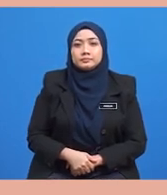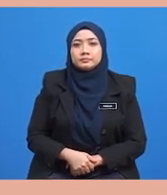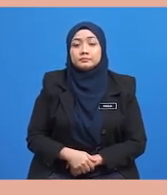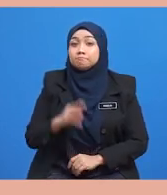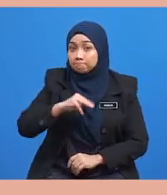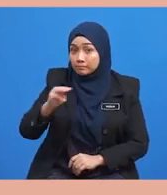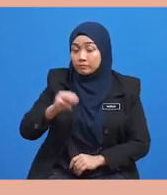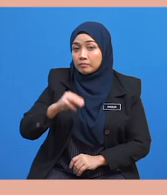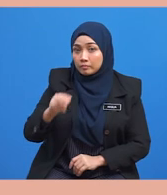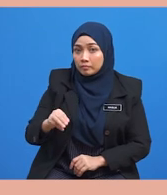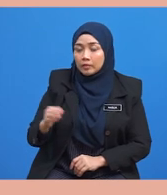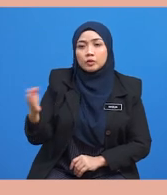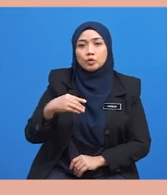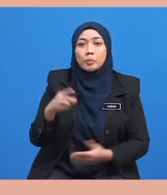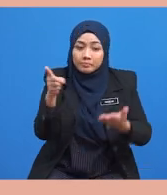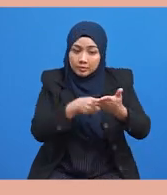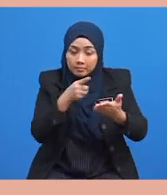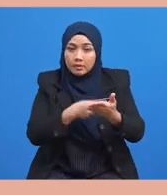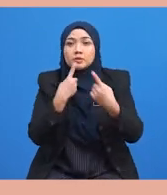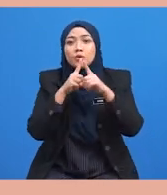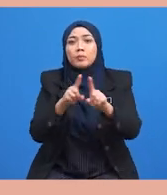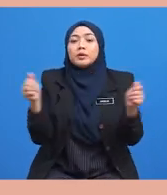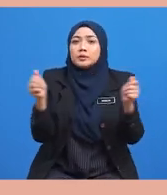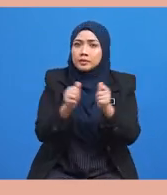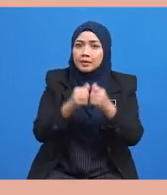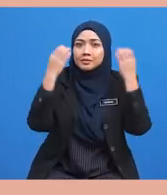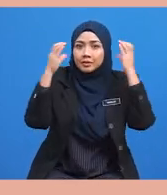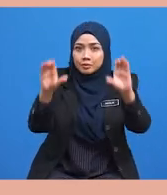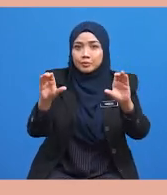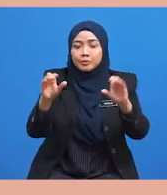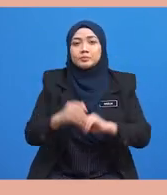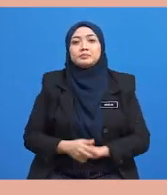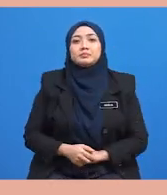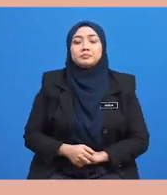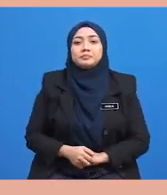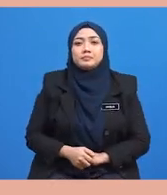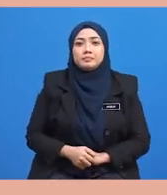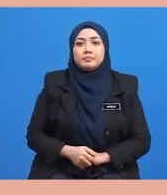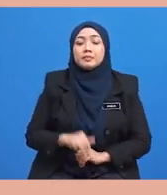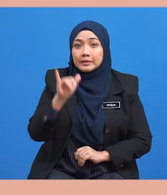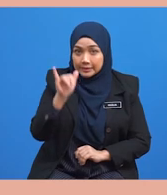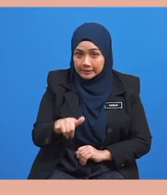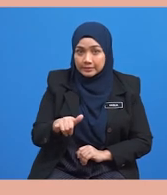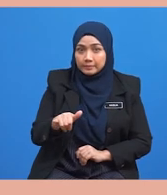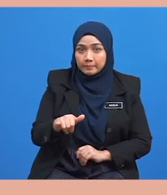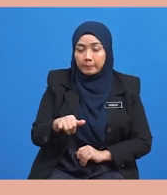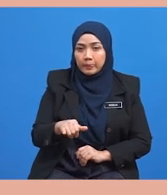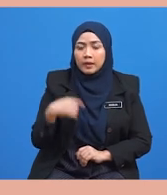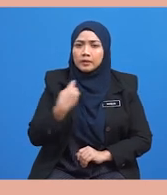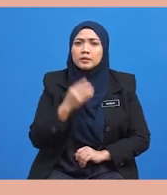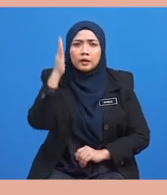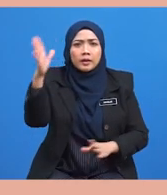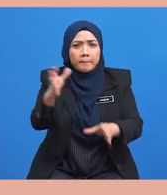Baiklah murid-murid, mari semak jawapan murid-murid dengan jawapan seperti paparan. Ya.